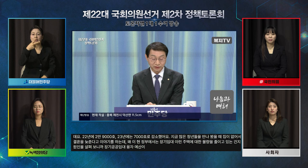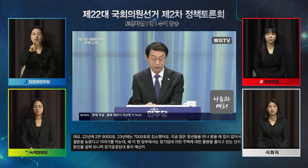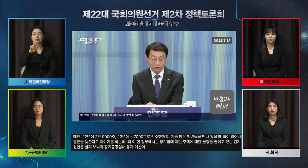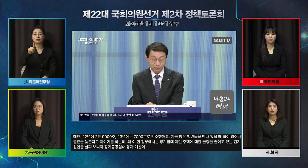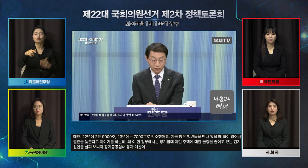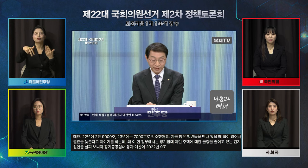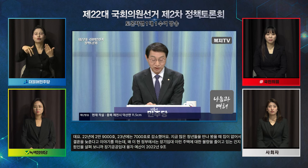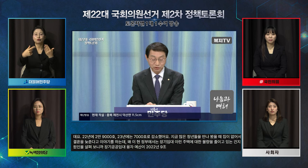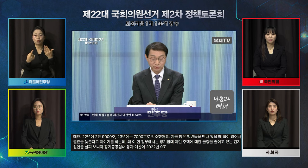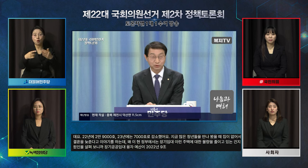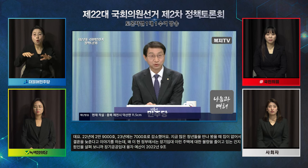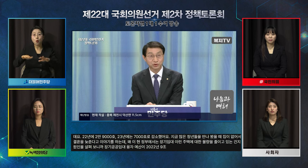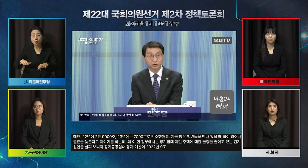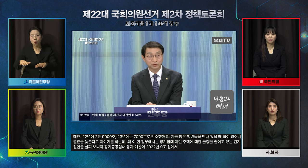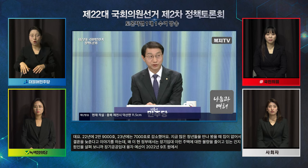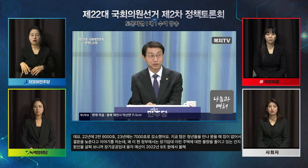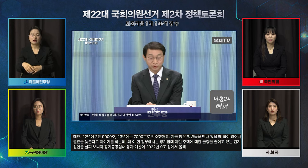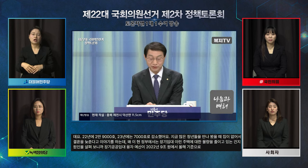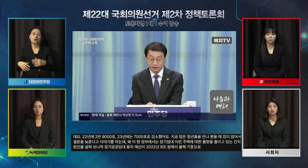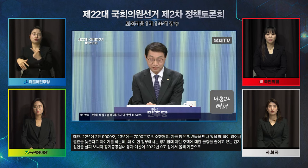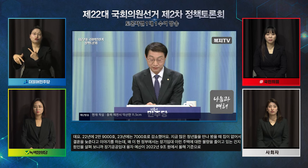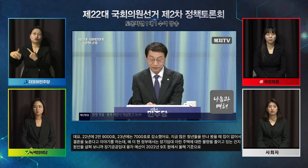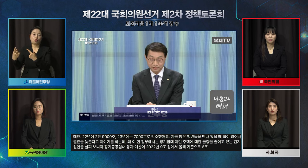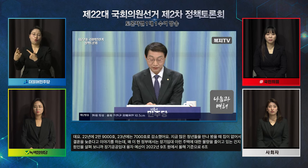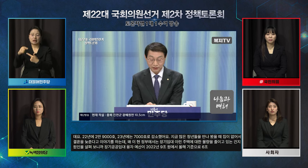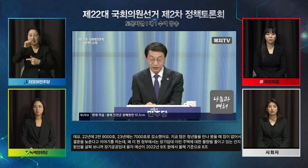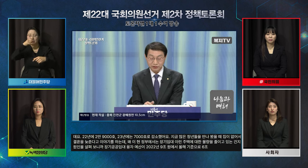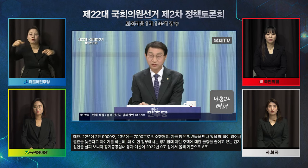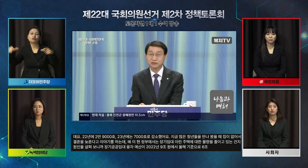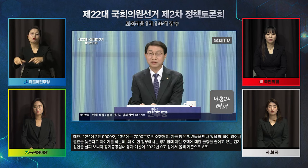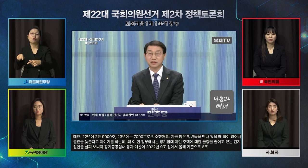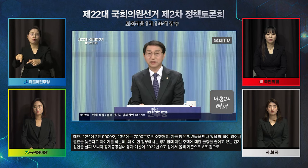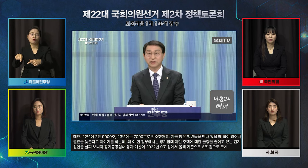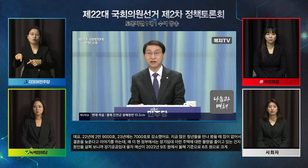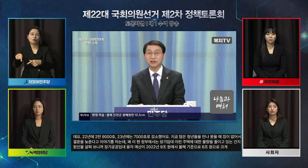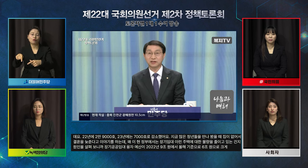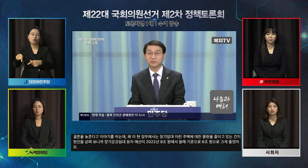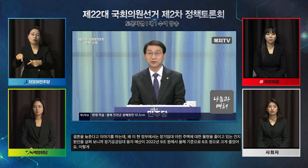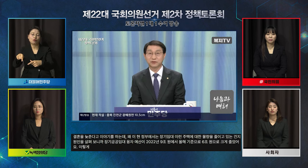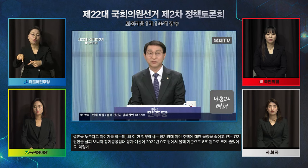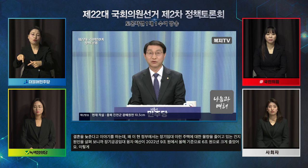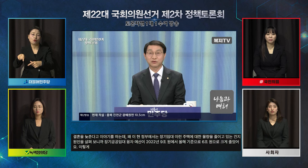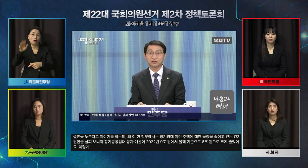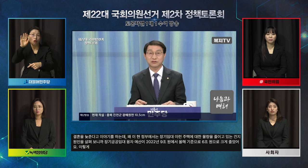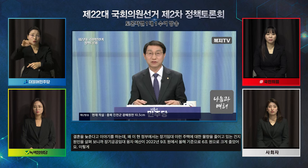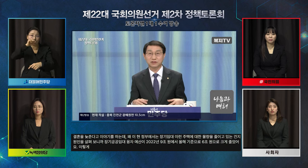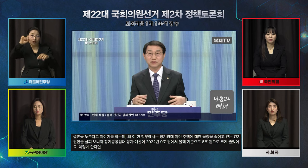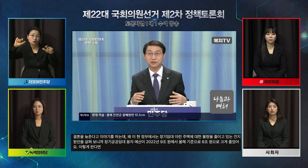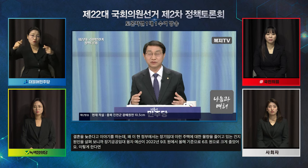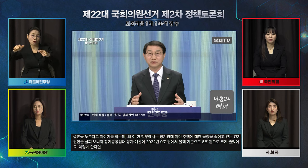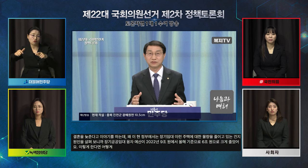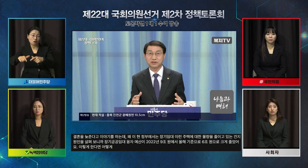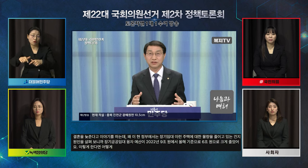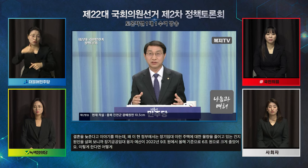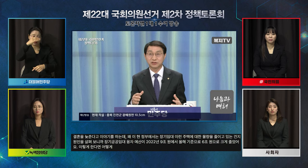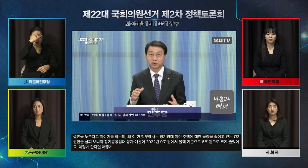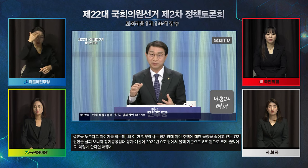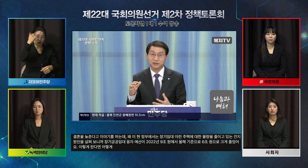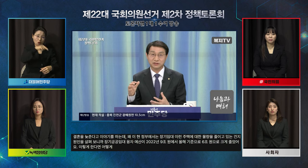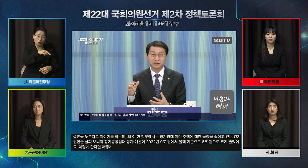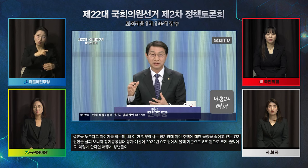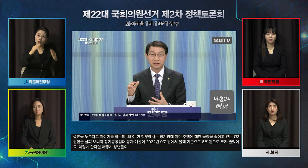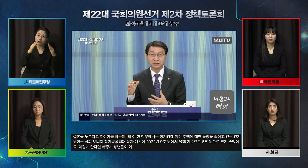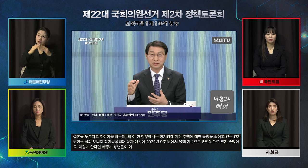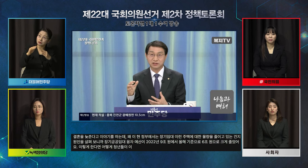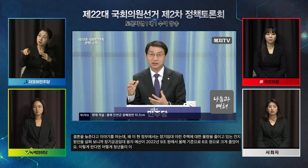올해 기준으로 6조 원도 크게 줄었어요. 이렇게 한다면 어떻게 청년들이 이